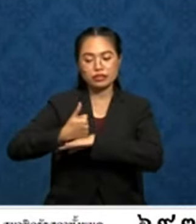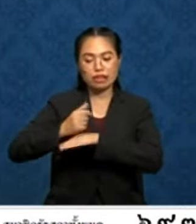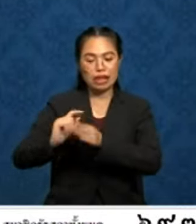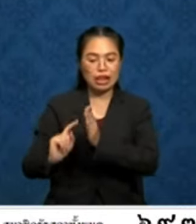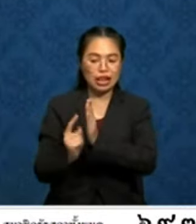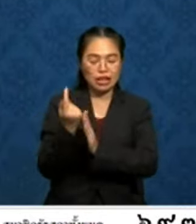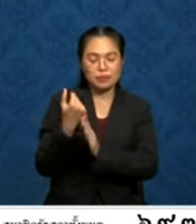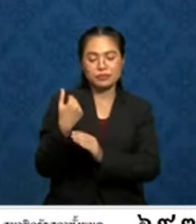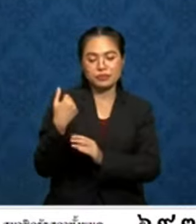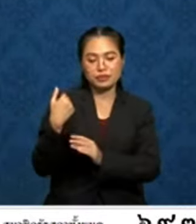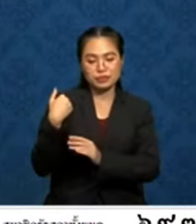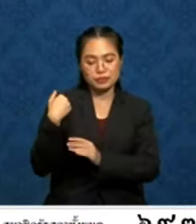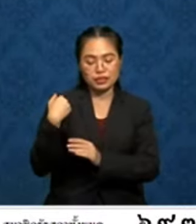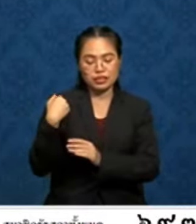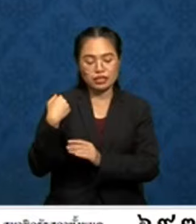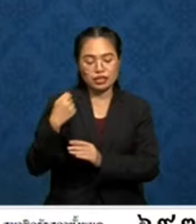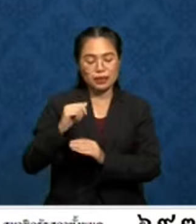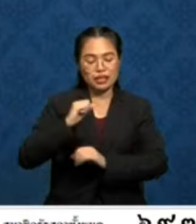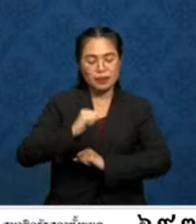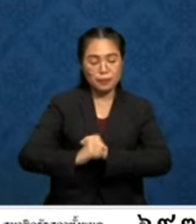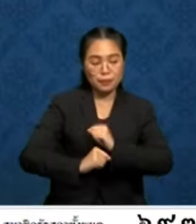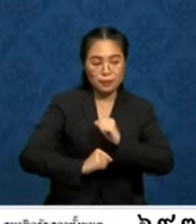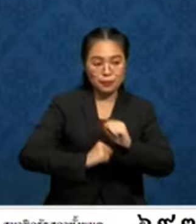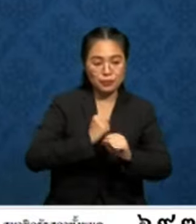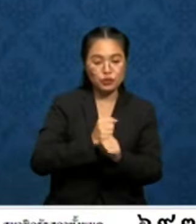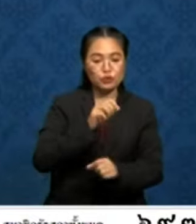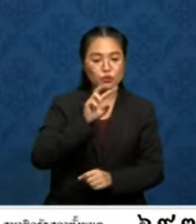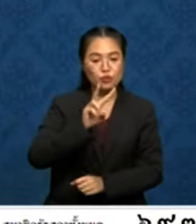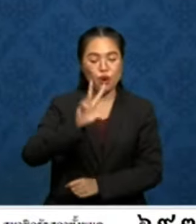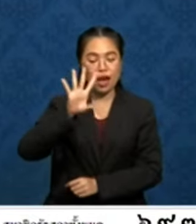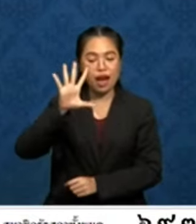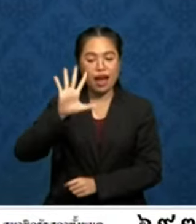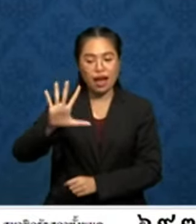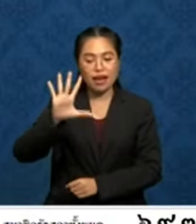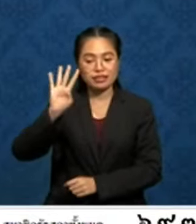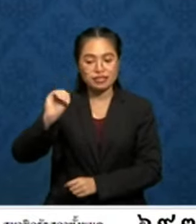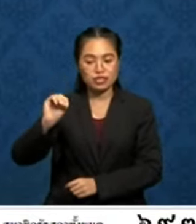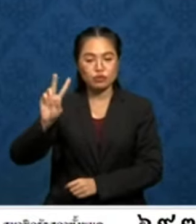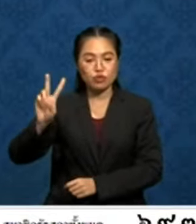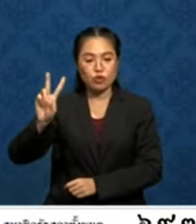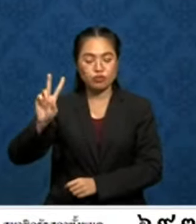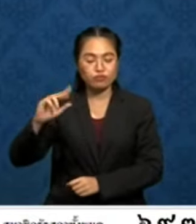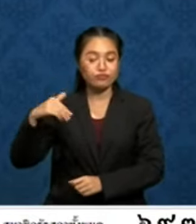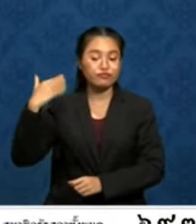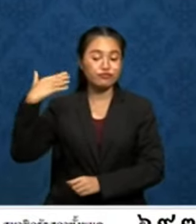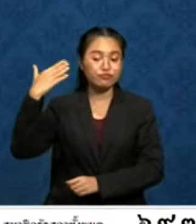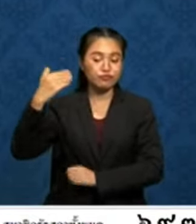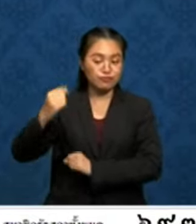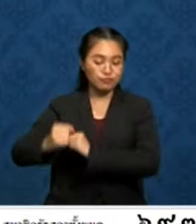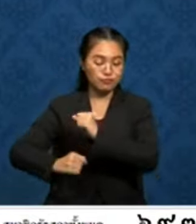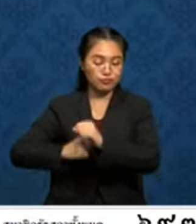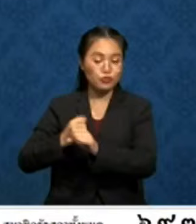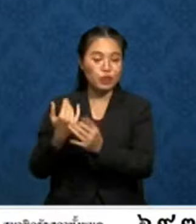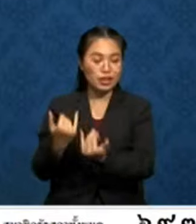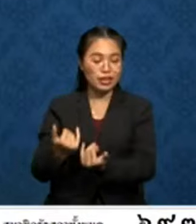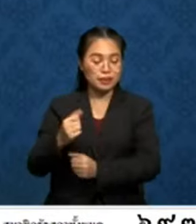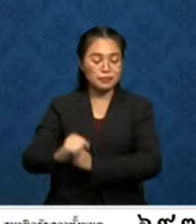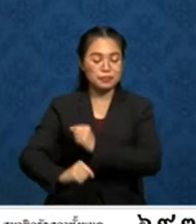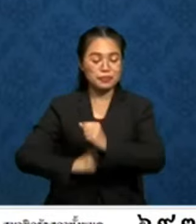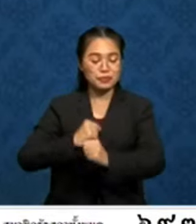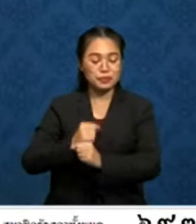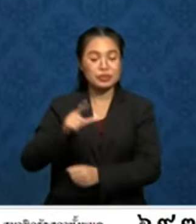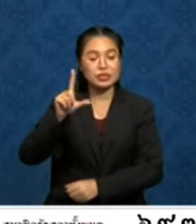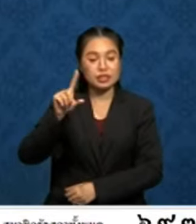ปี2542เดินทางมาจากวันนั้นถึงวันนี้ใช้เวลา 25ปีใน